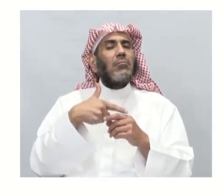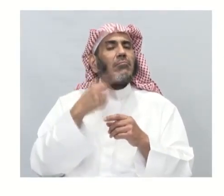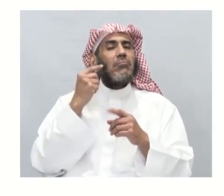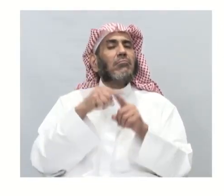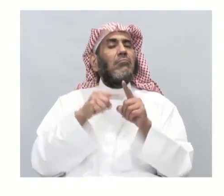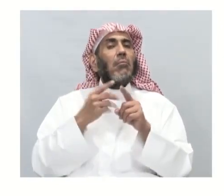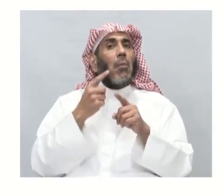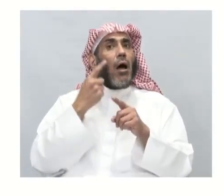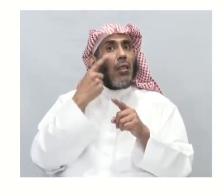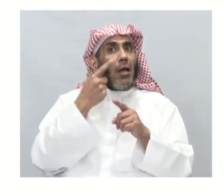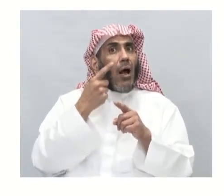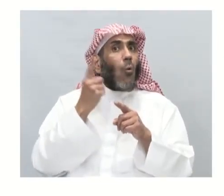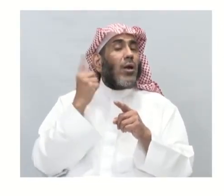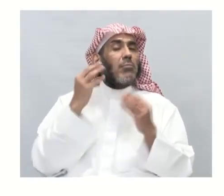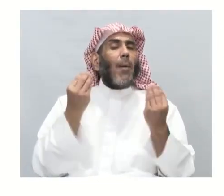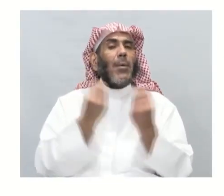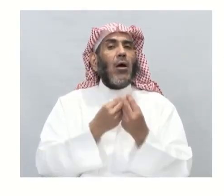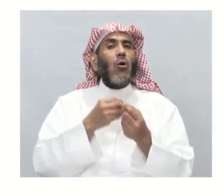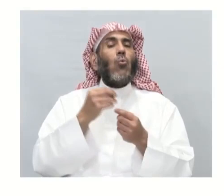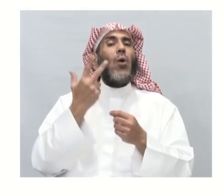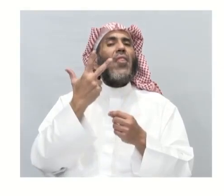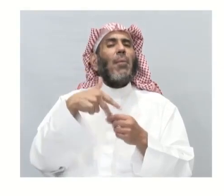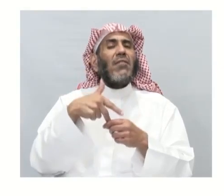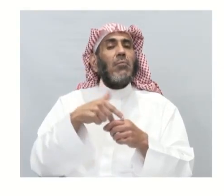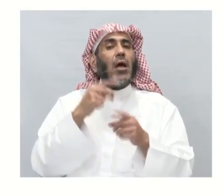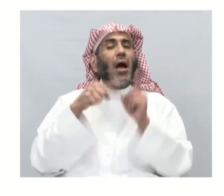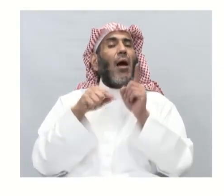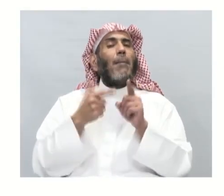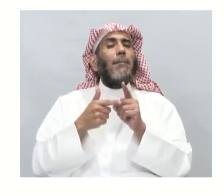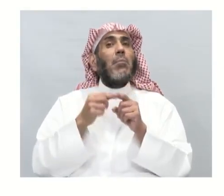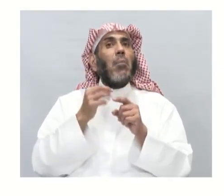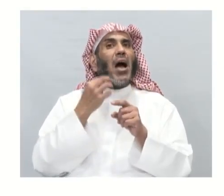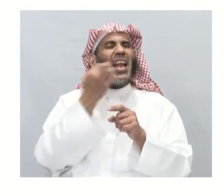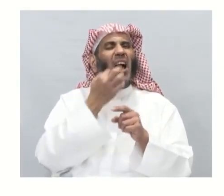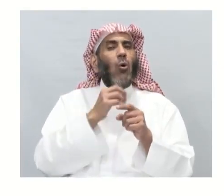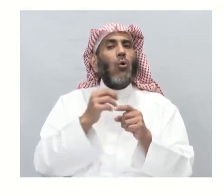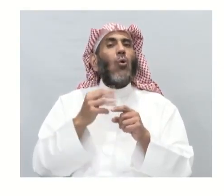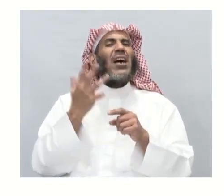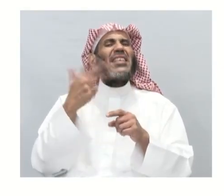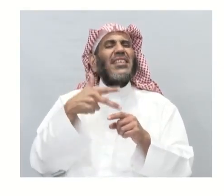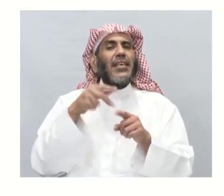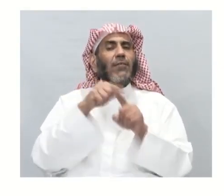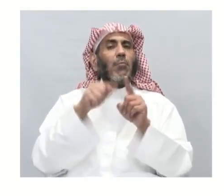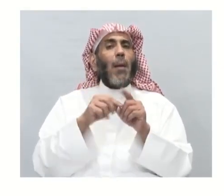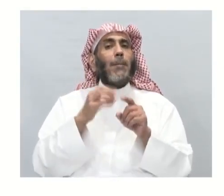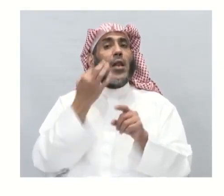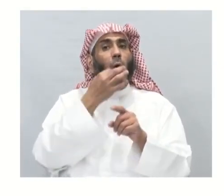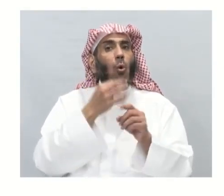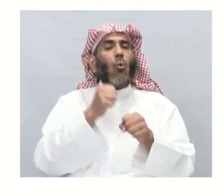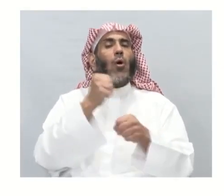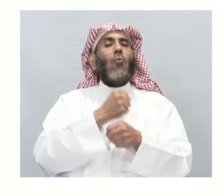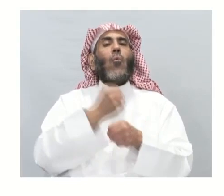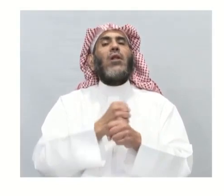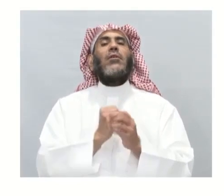مما نرى ونسمع مع و 80% مما نقول و 90% مما نقول ونفعل